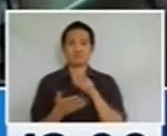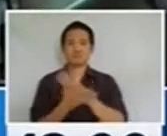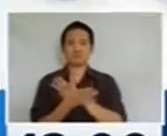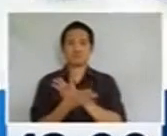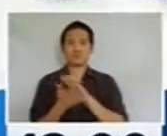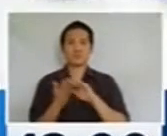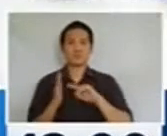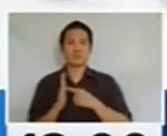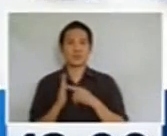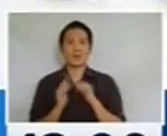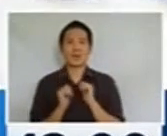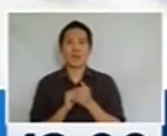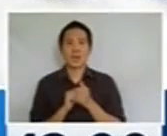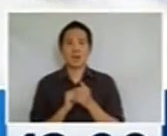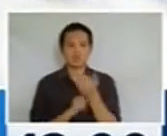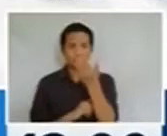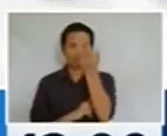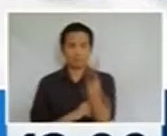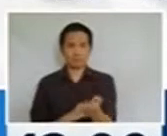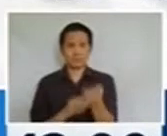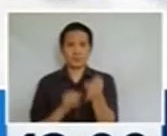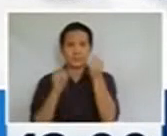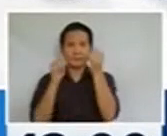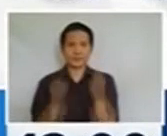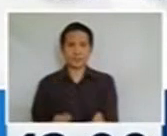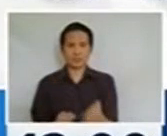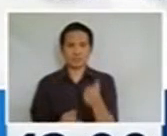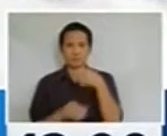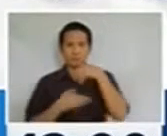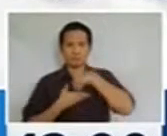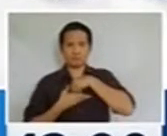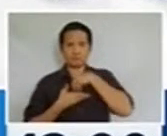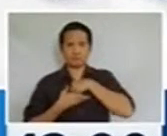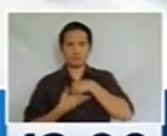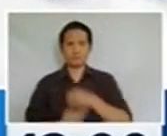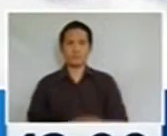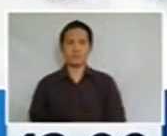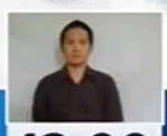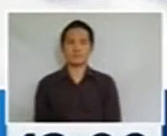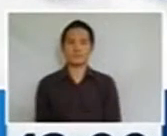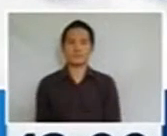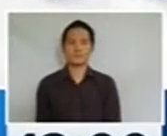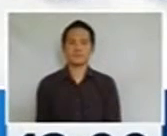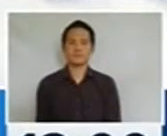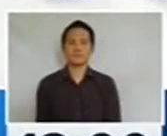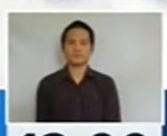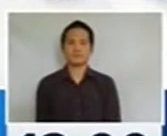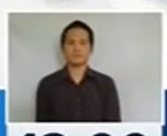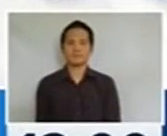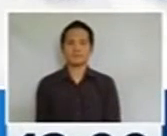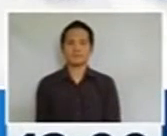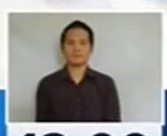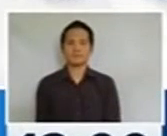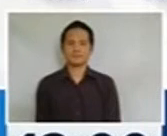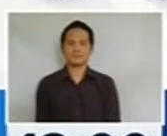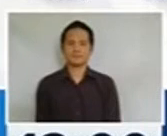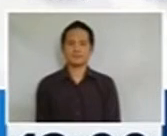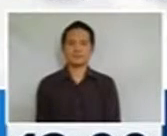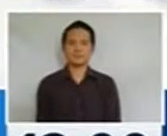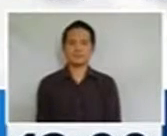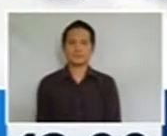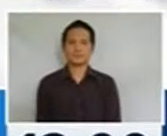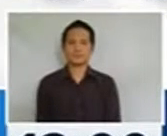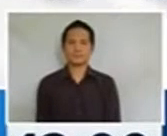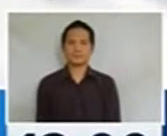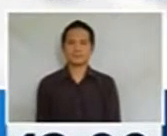Communications Operations Office sa pakikipagtulungan ng Department of Health at kaisa ang kapisanan ng mga broadcaster ng